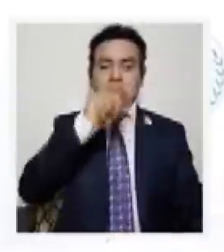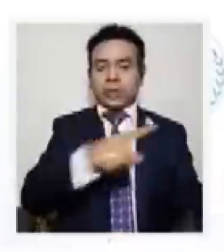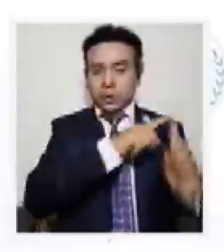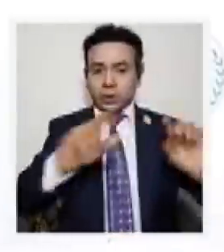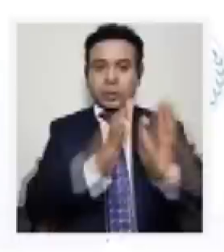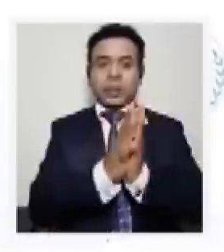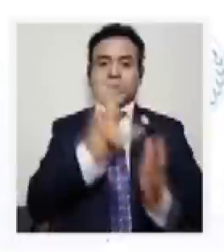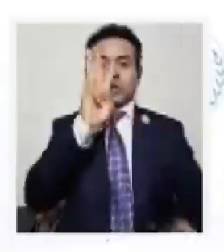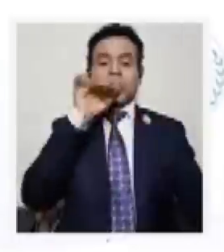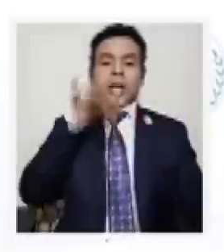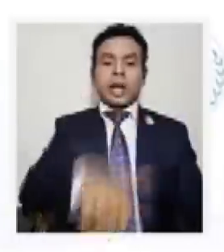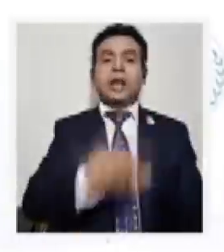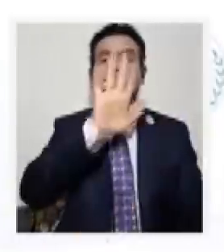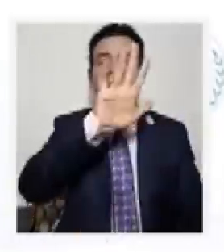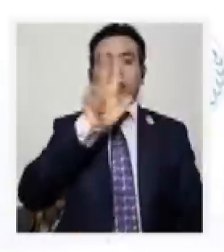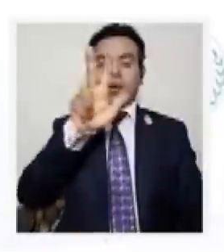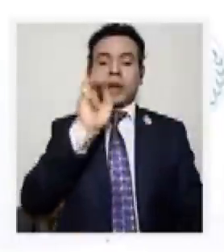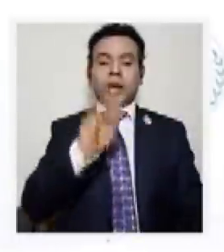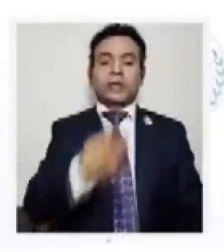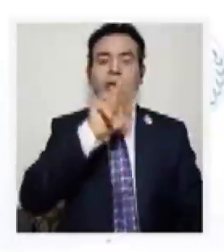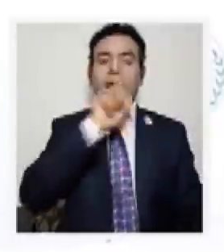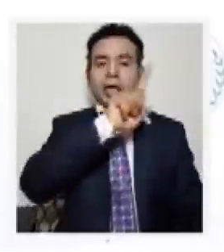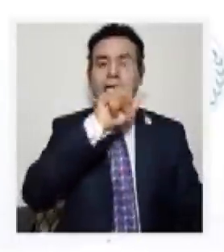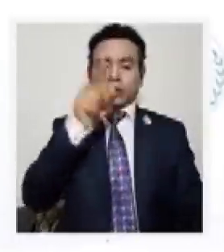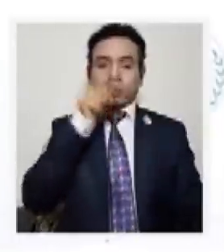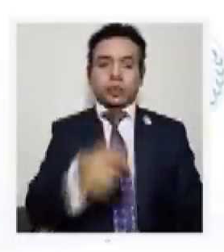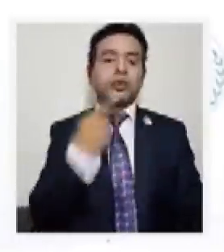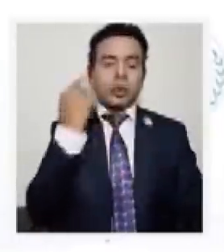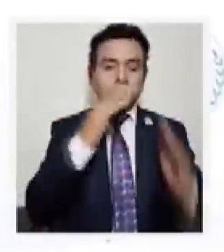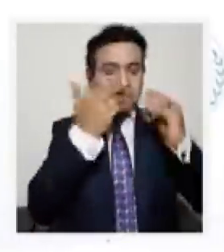24 ঘন্টায় কোয়ারেন্টাইনে যুক্ত হয়েছেন 3,090 জন, এ পর্যন্ত কোয়ারেন্টাইন